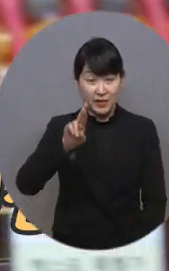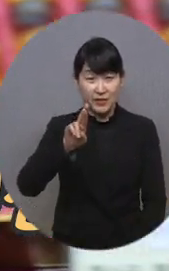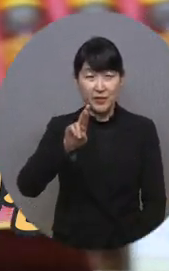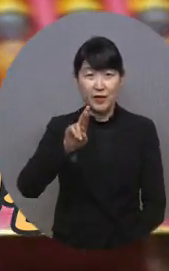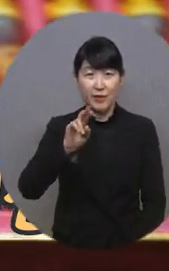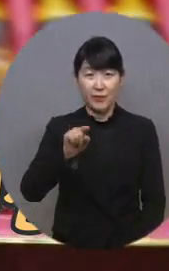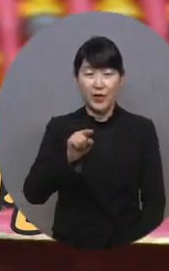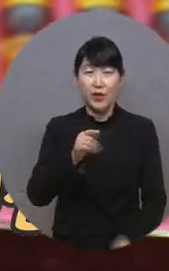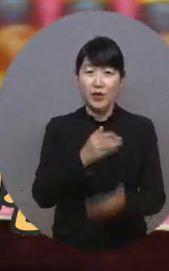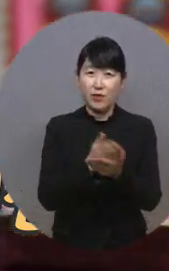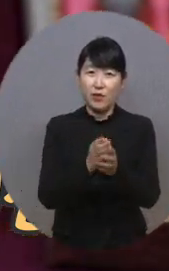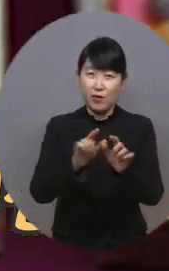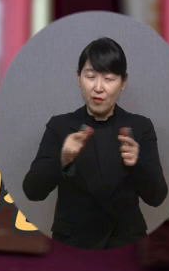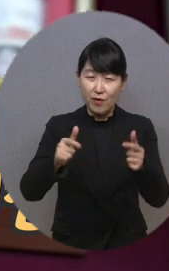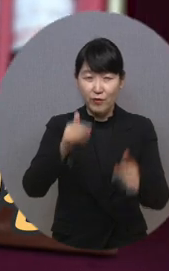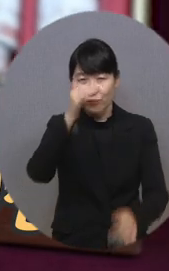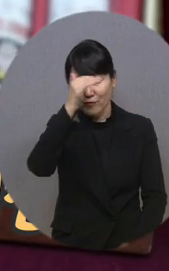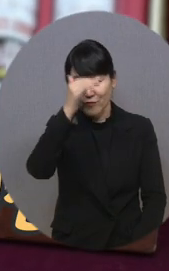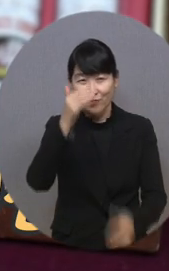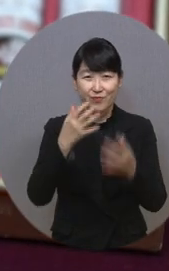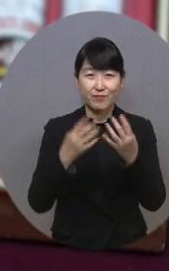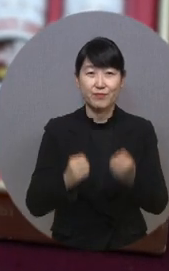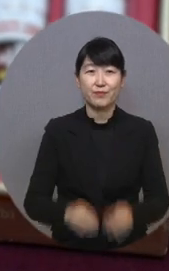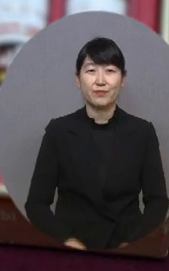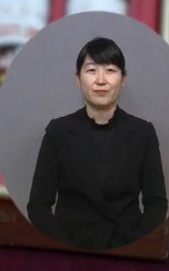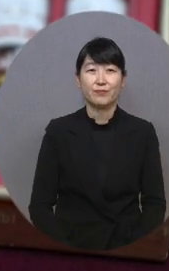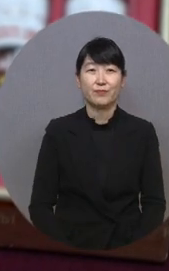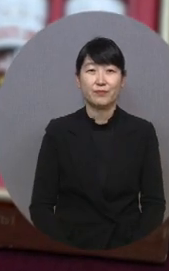볼거리가 참 많았습니다.